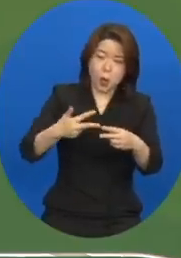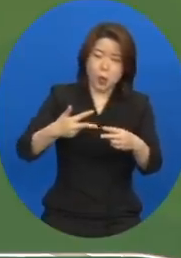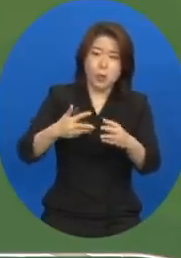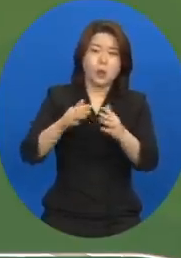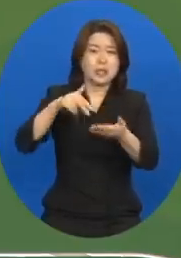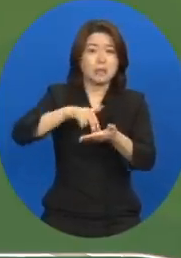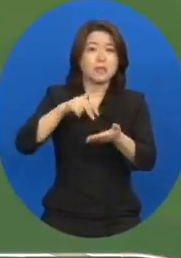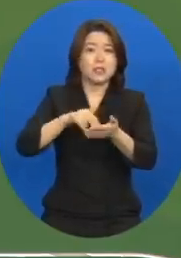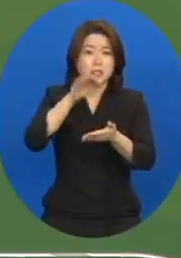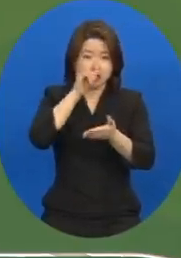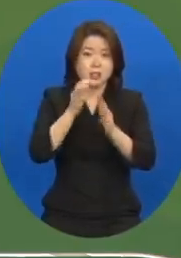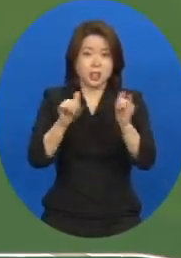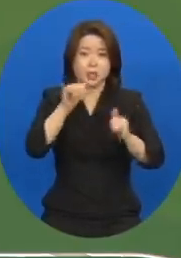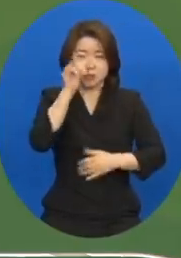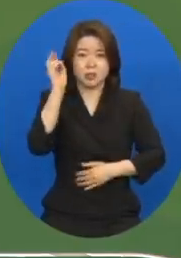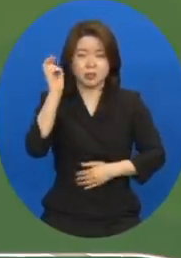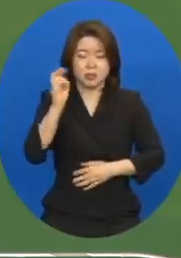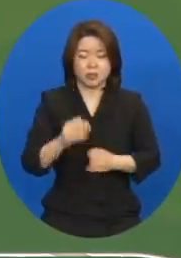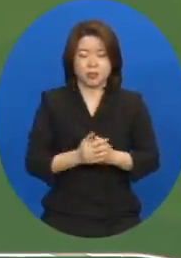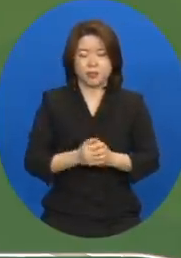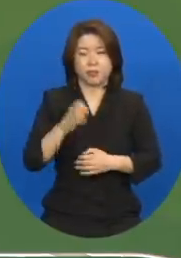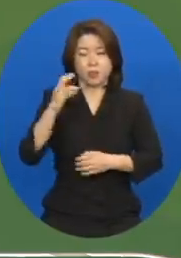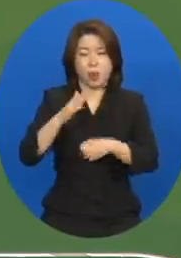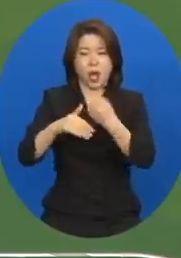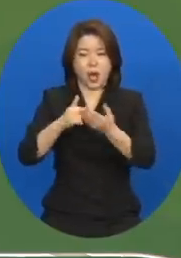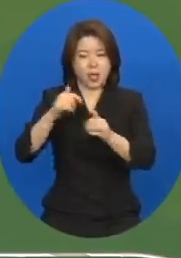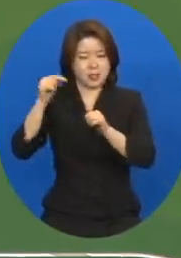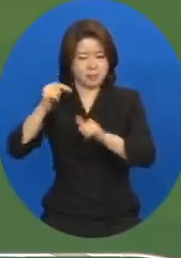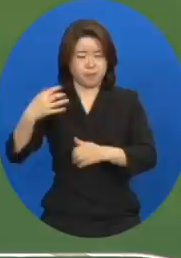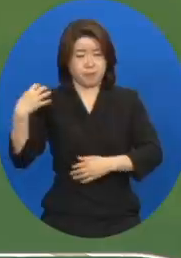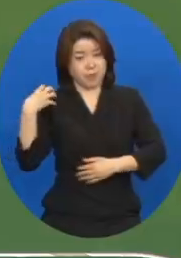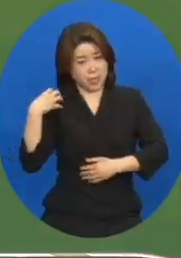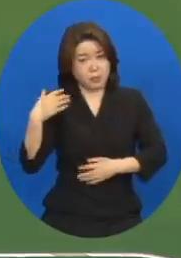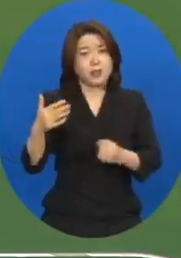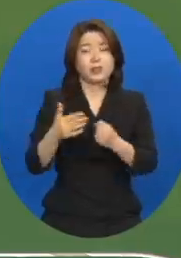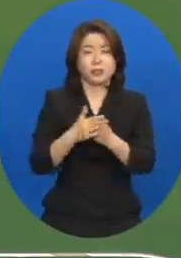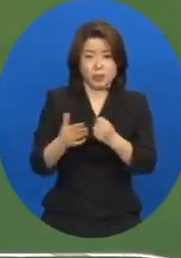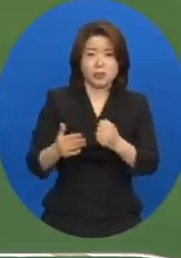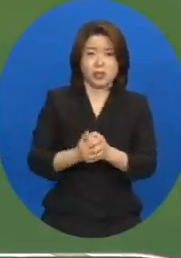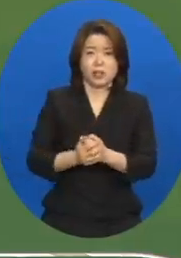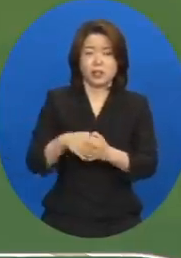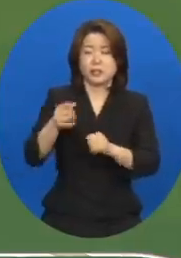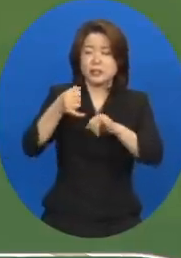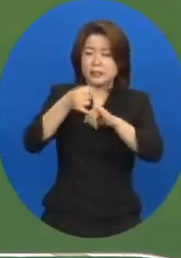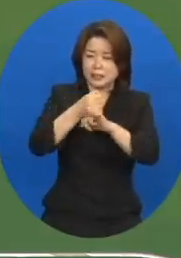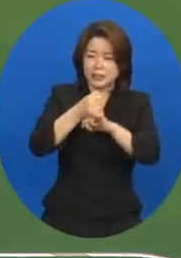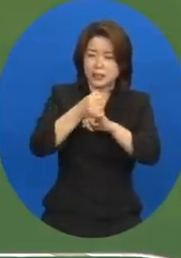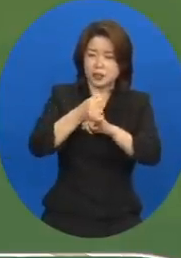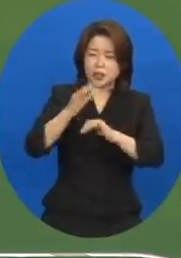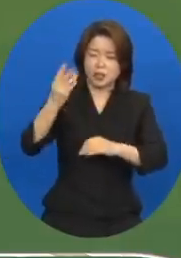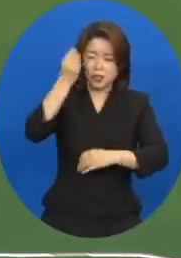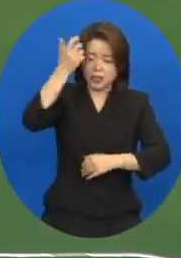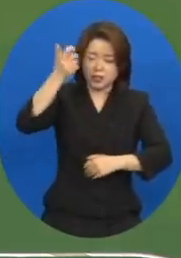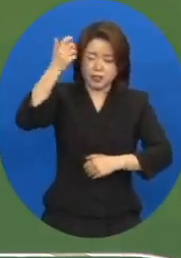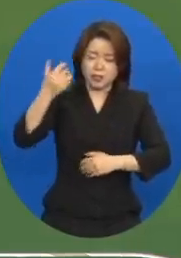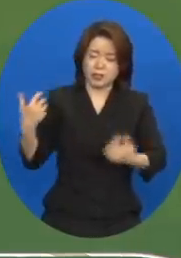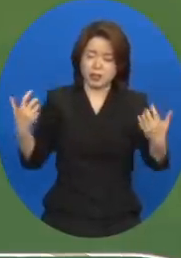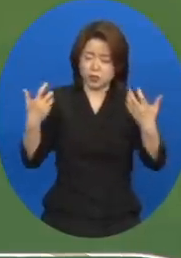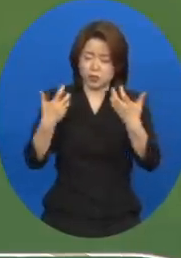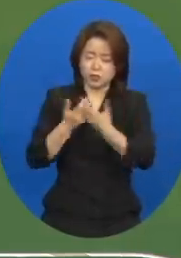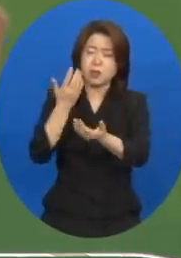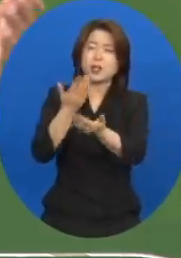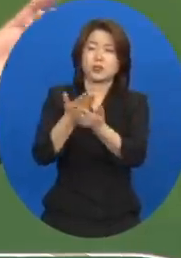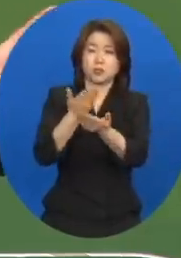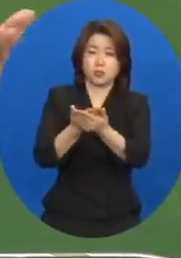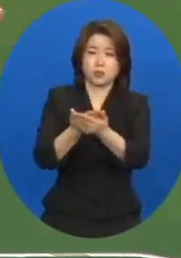겁니다. 사명 때문에 하나님 그 약속하신 성령의 충만함을 주십시오.